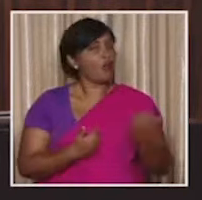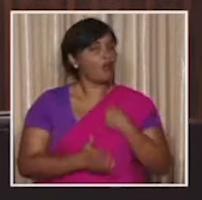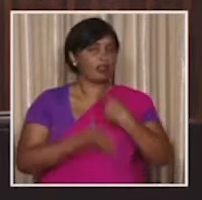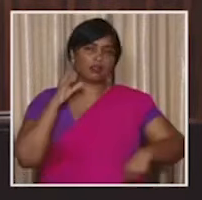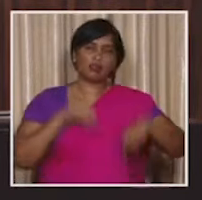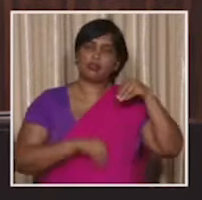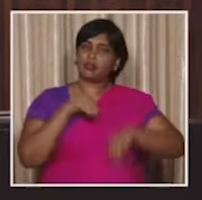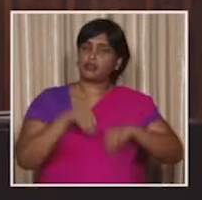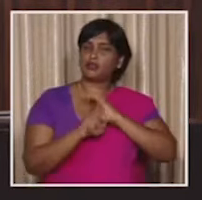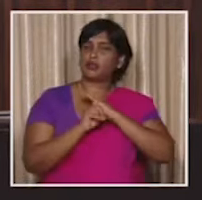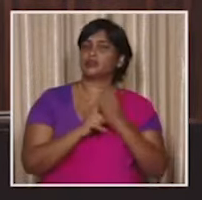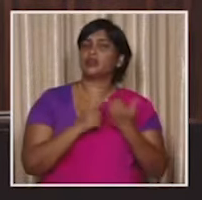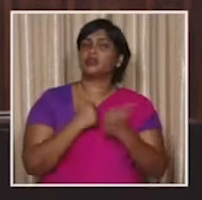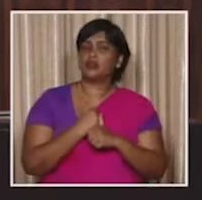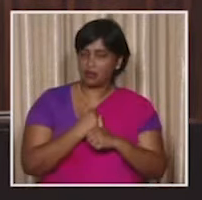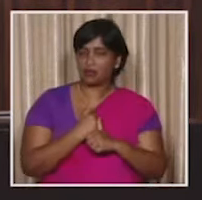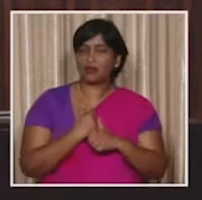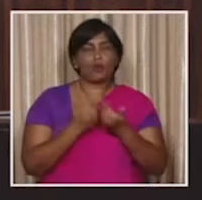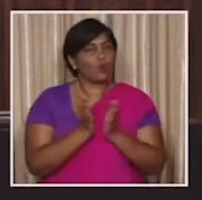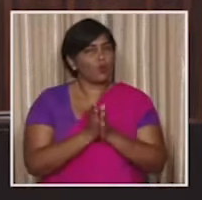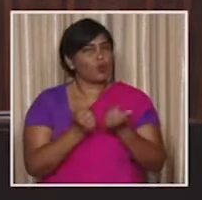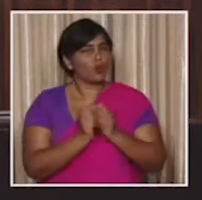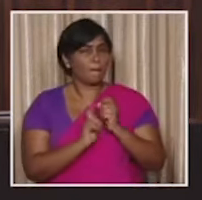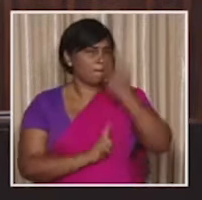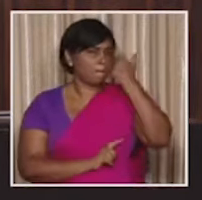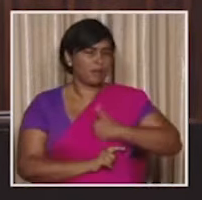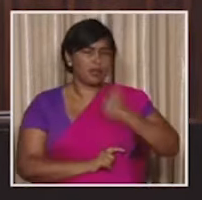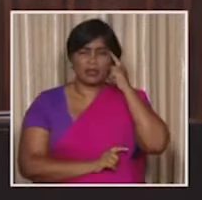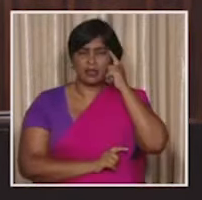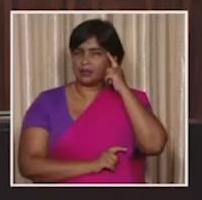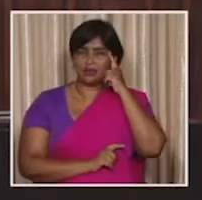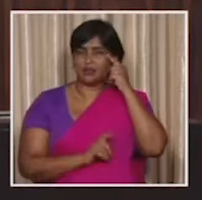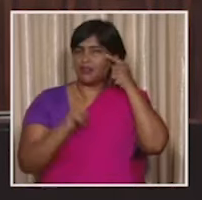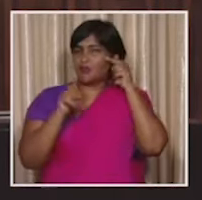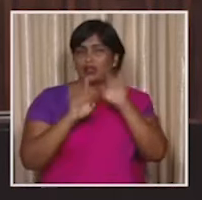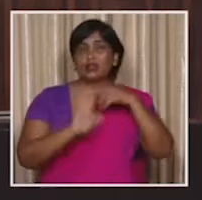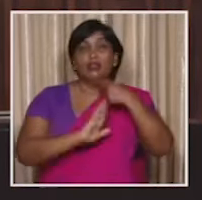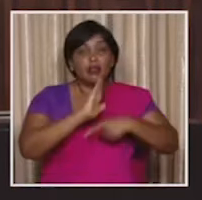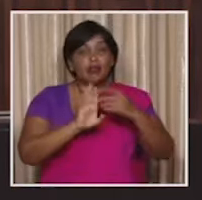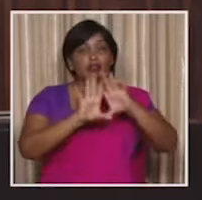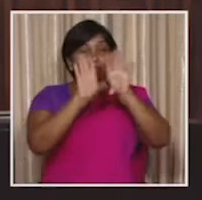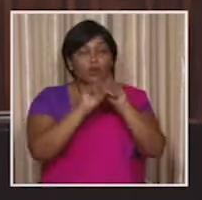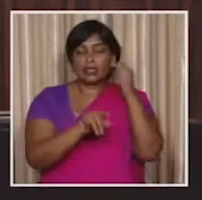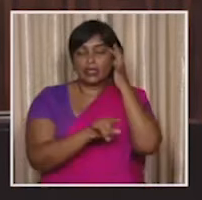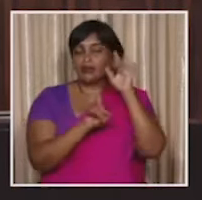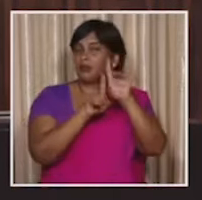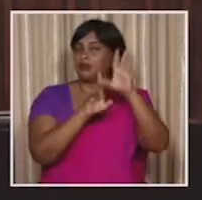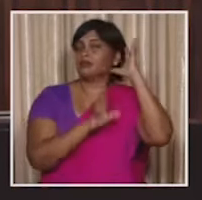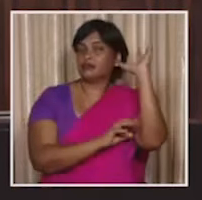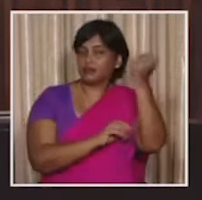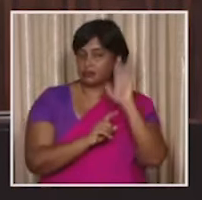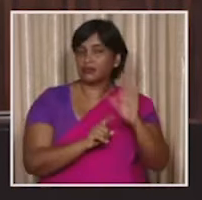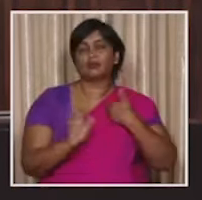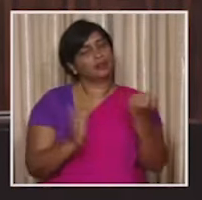දේශපාලන සංස්කෘතියක් නිර්මාණය කරමු. තම තමන්ගේ පුද්ගලික සිහිනය වෙනුවෙන් නොව රටේ පොදු සිහිනයක් සැබෑ කරලීම